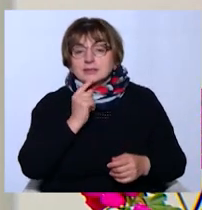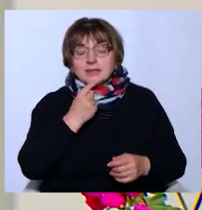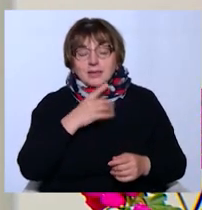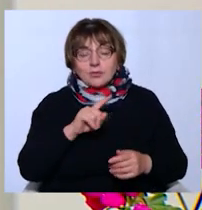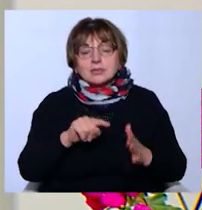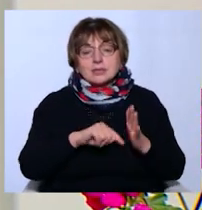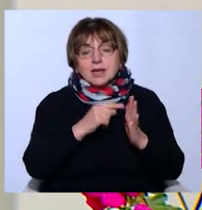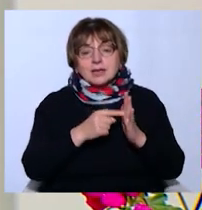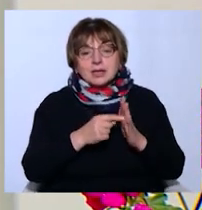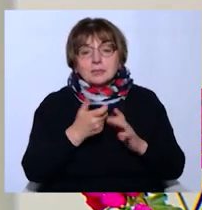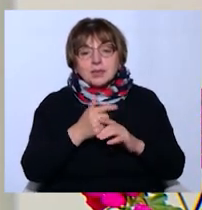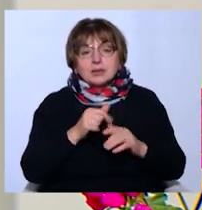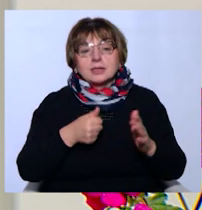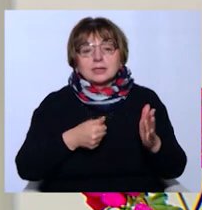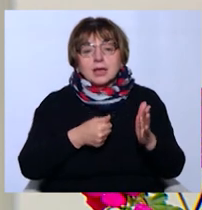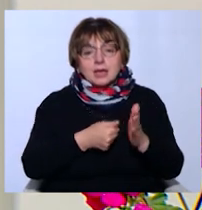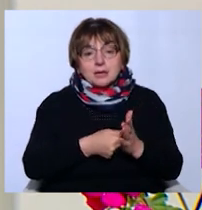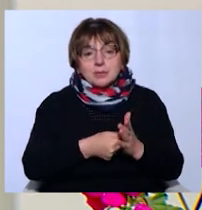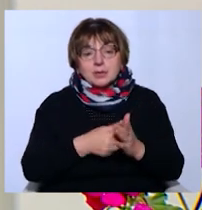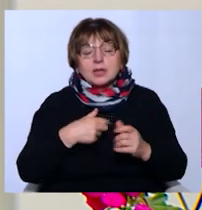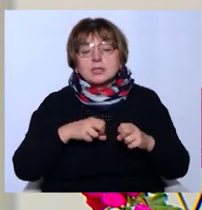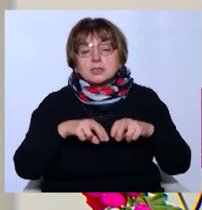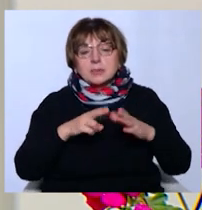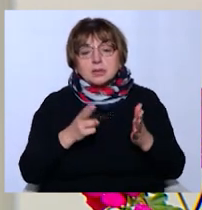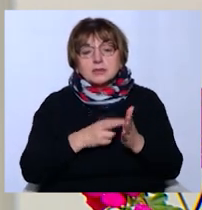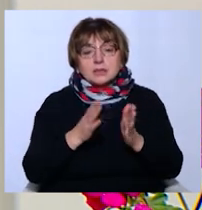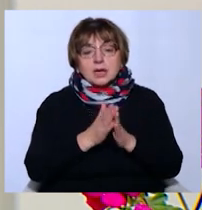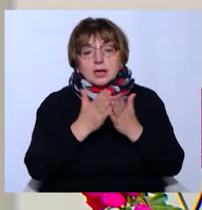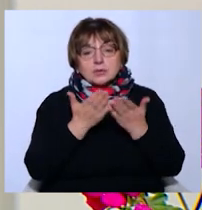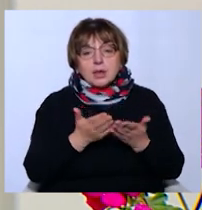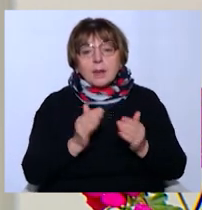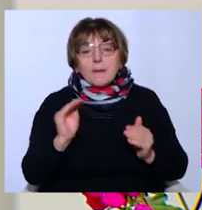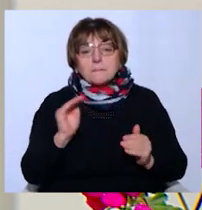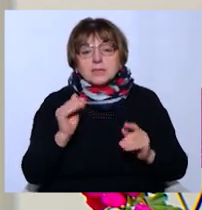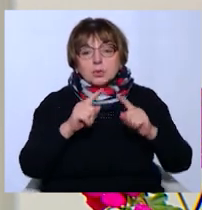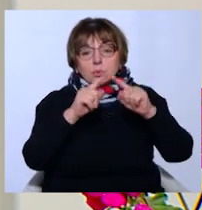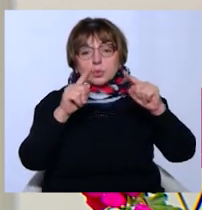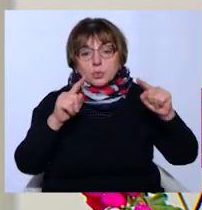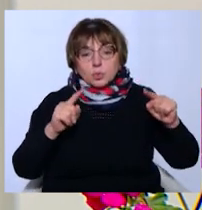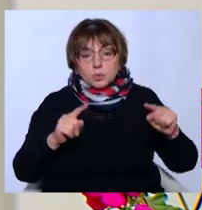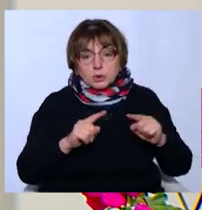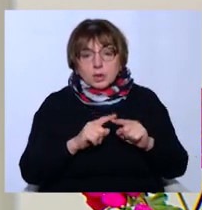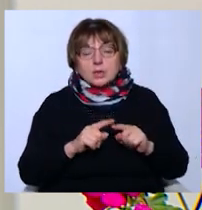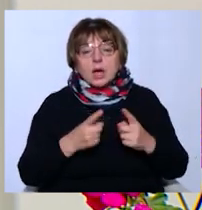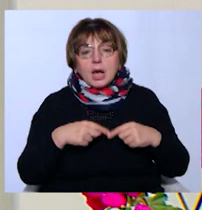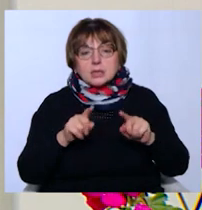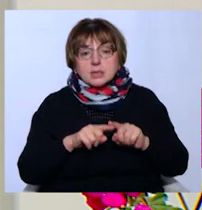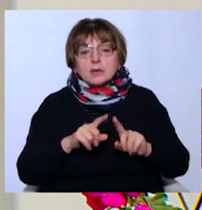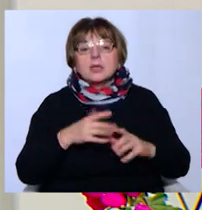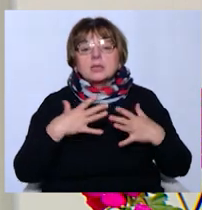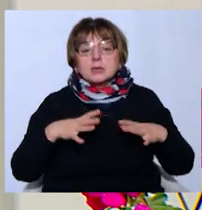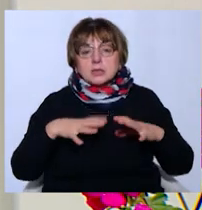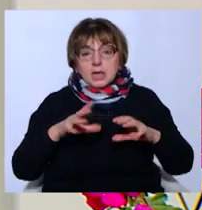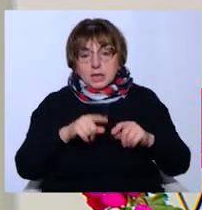საკითხების შესწავლა და ამაში დაგეხმარათ სახელმძღვანელოში ფიზიკური რუკა, როგორც მსოფლიოს ფიზიკური რუკა, ასევე